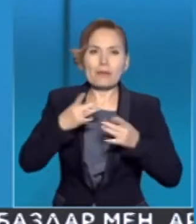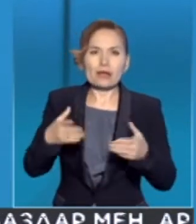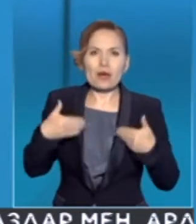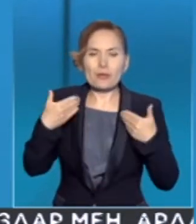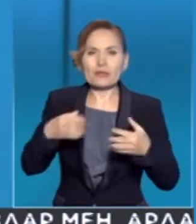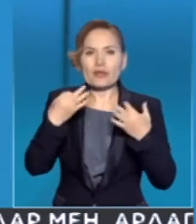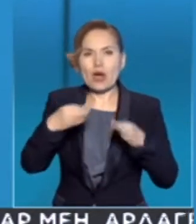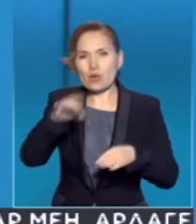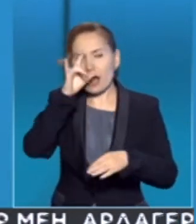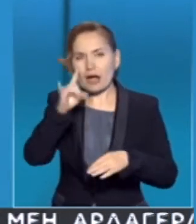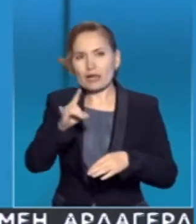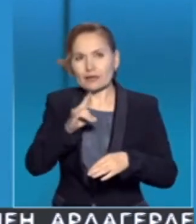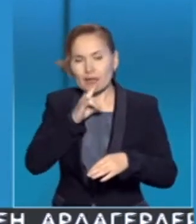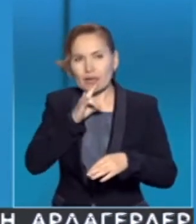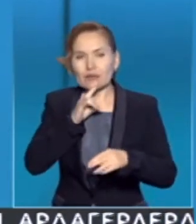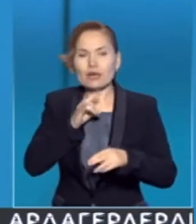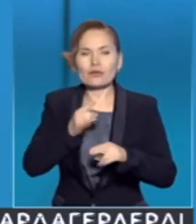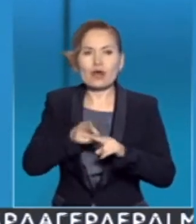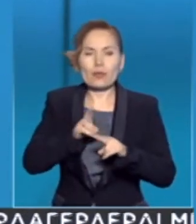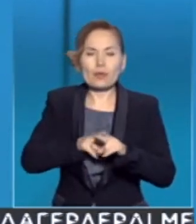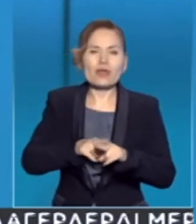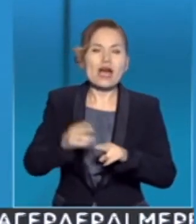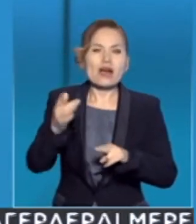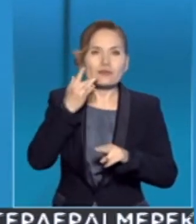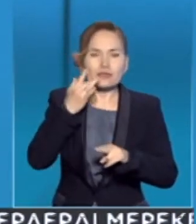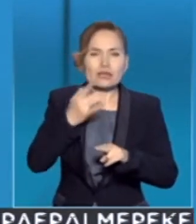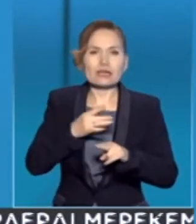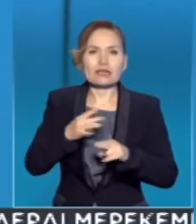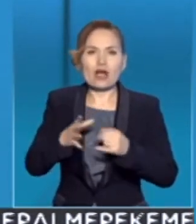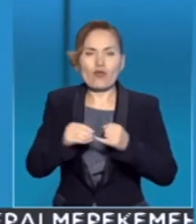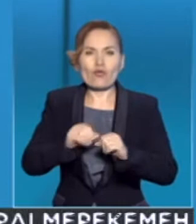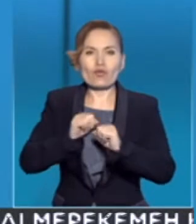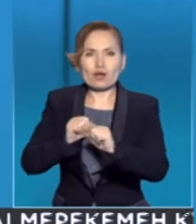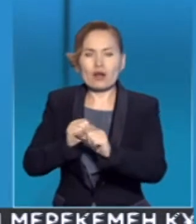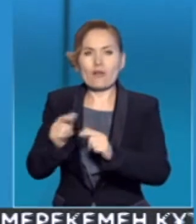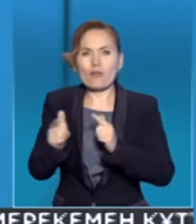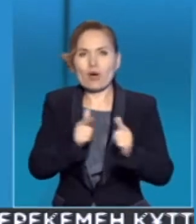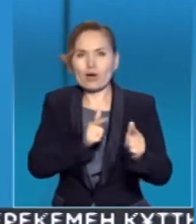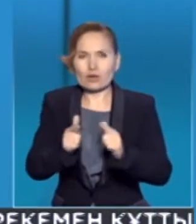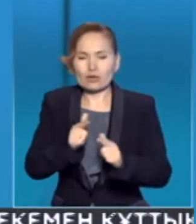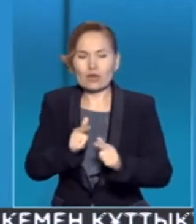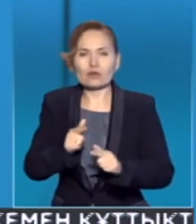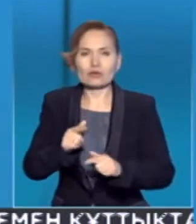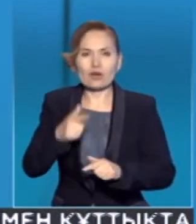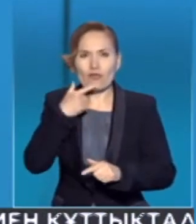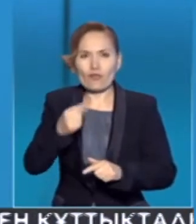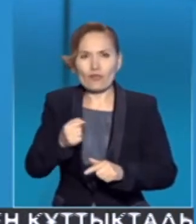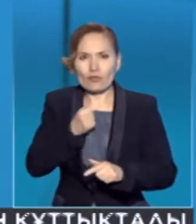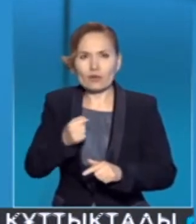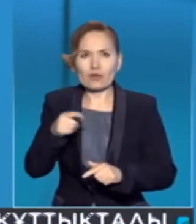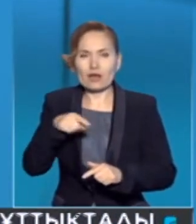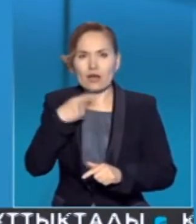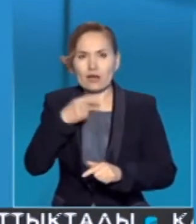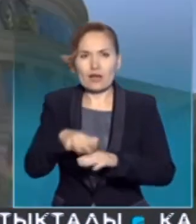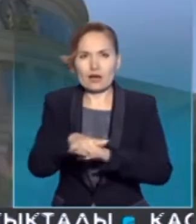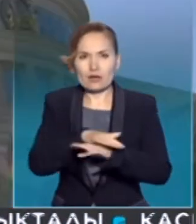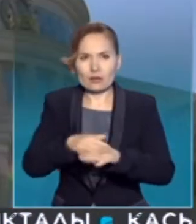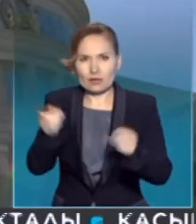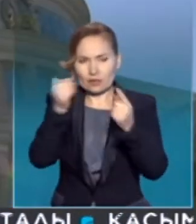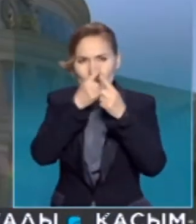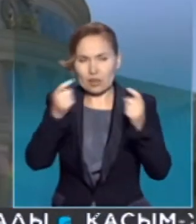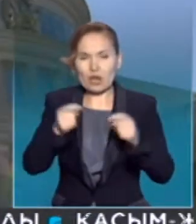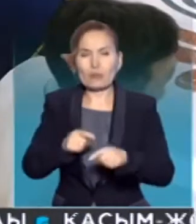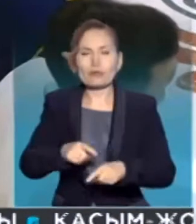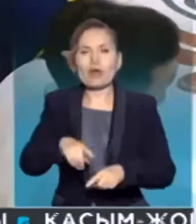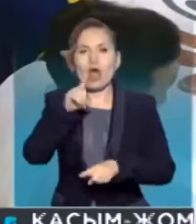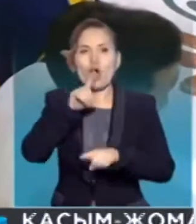құттықтап, тәуелсіздігімізге нұқсан келтірген кез келген әрекетке тойтарыс беруге де дайын болуымыз керектігін ескертті. Отан қорғаушылар